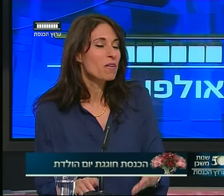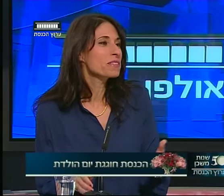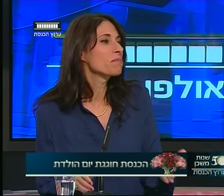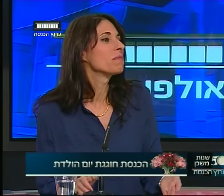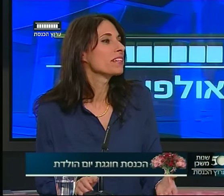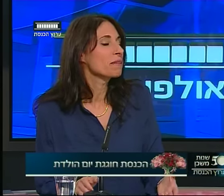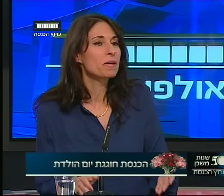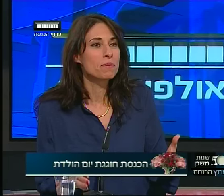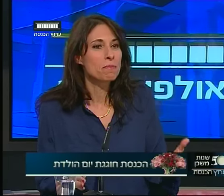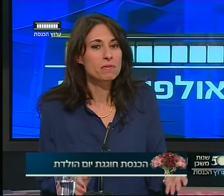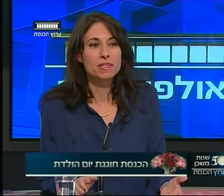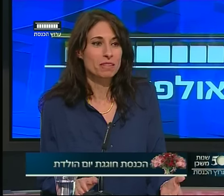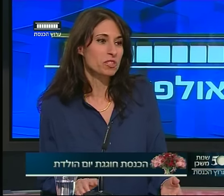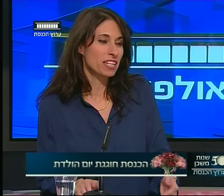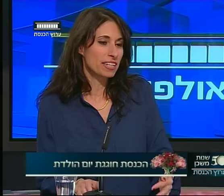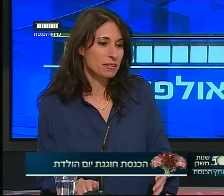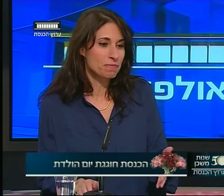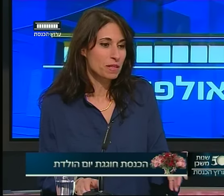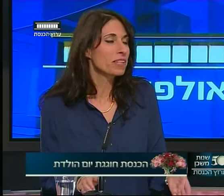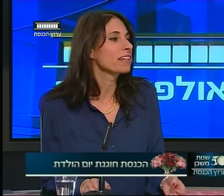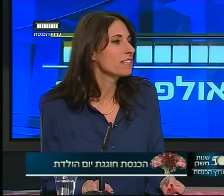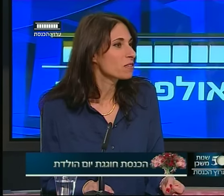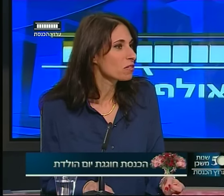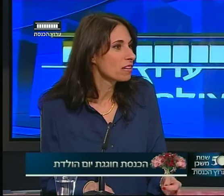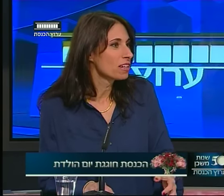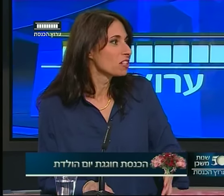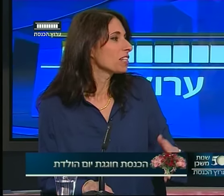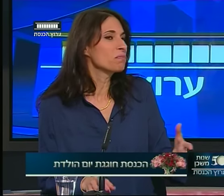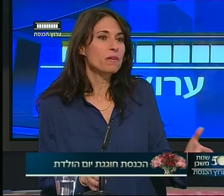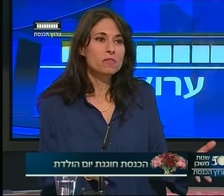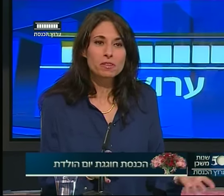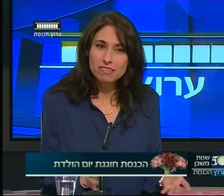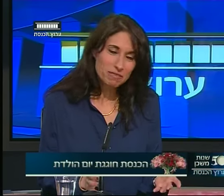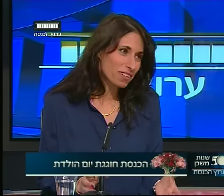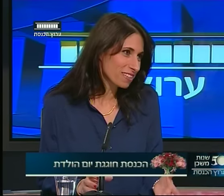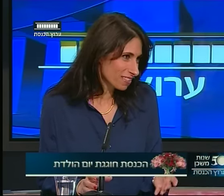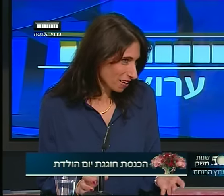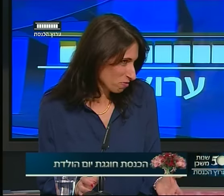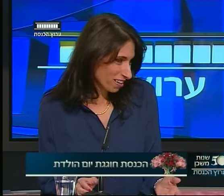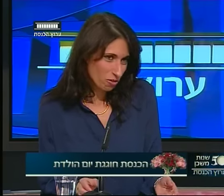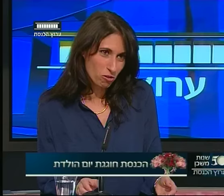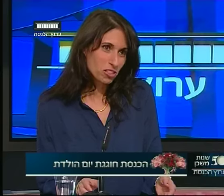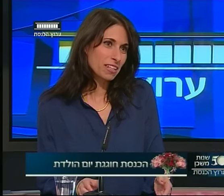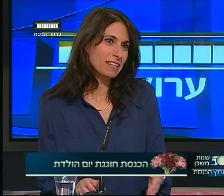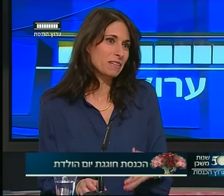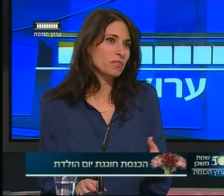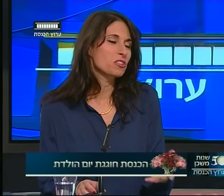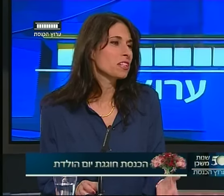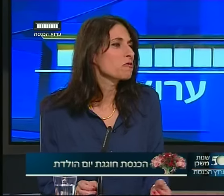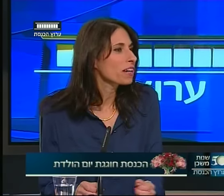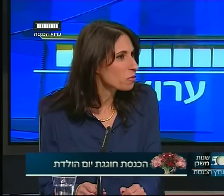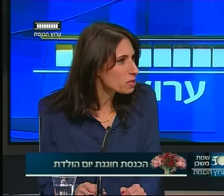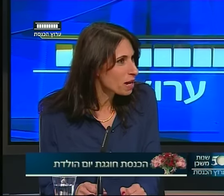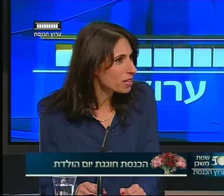שם, מה עושים באמת במקרים של מקרי קיצון? של התפרעויות כאן בכנסת כאלו ואחרות, של